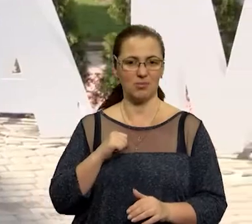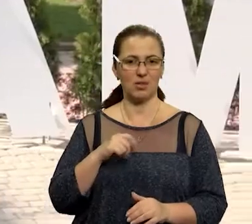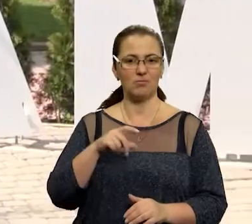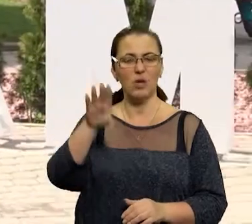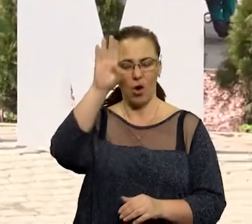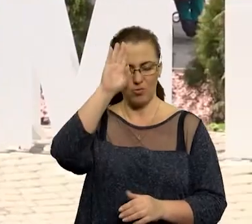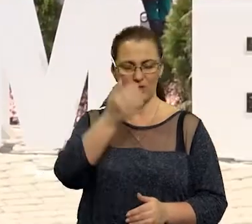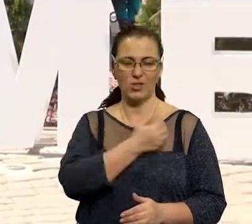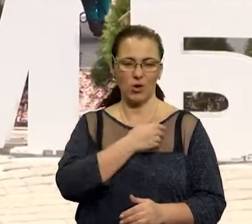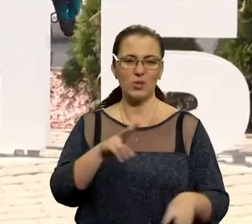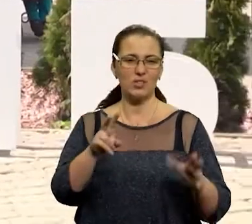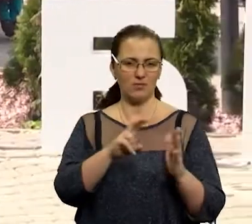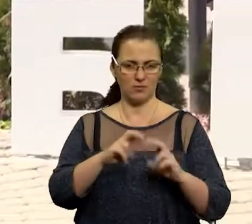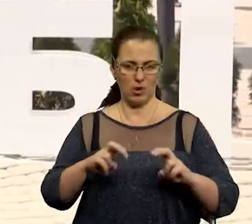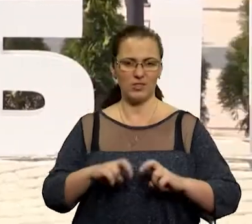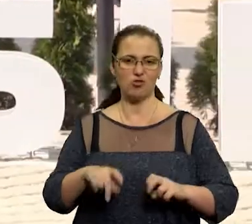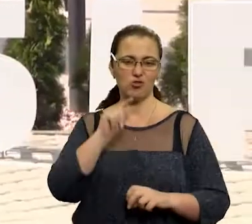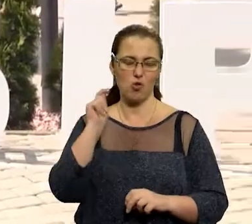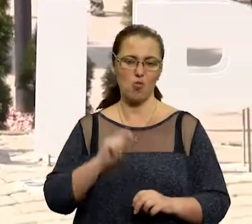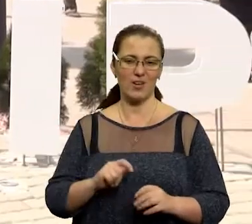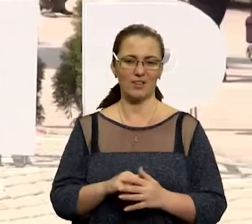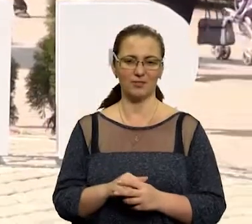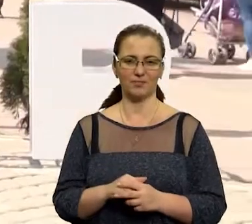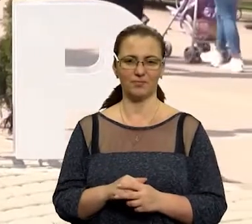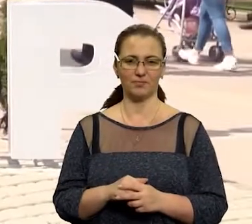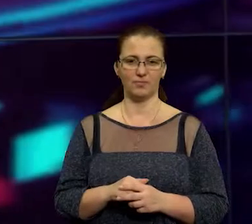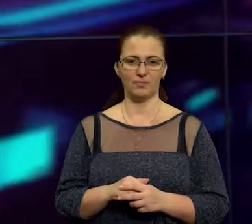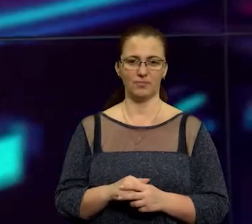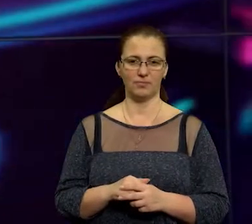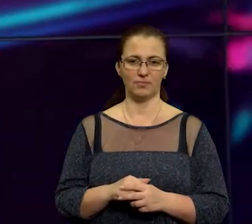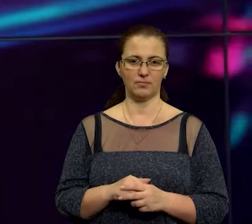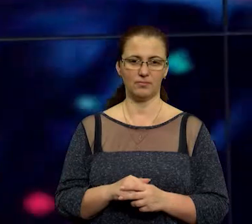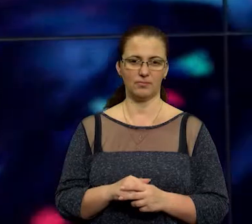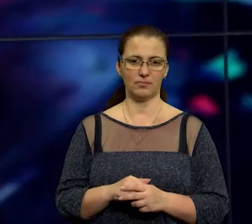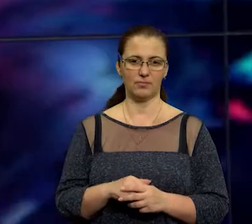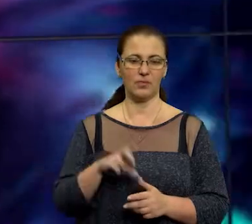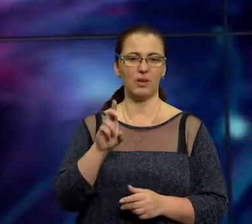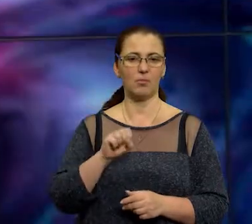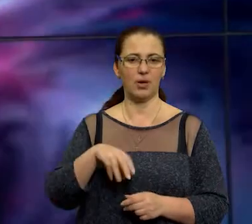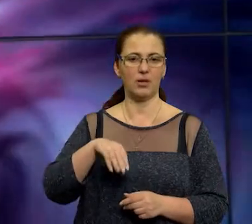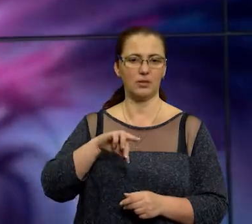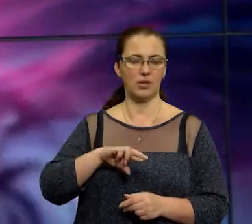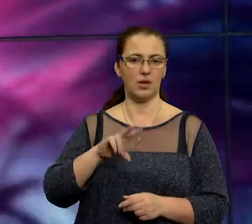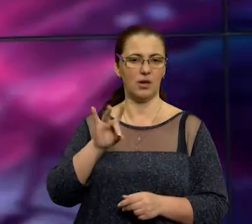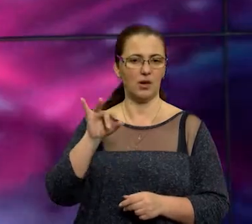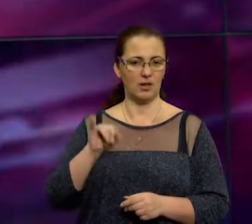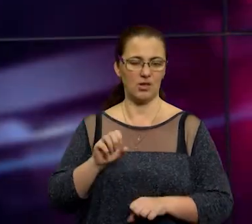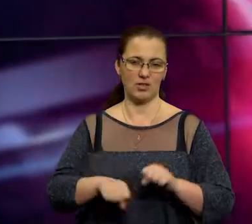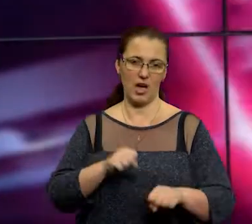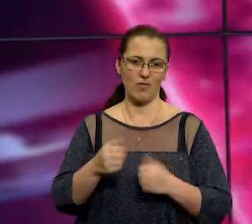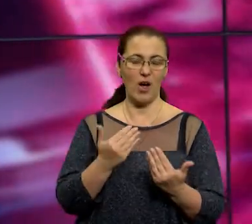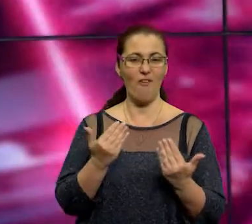саме Україну. Діана Буткевич, Антон Лакіза, програма «Очі». Батяри на роверах, виставка старовинних фотографій